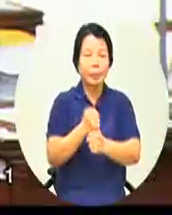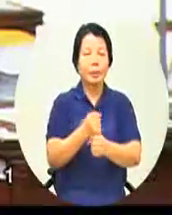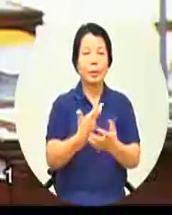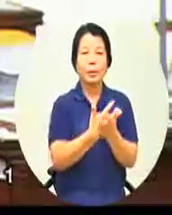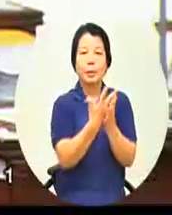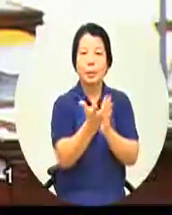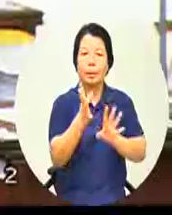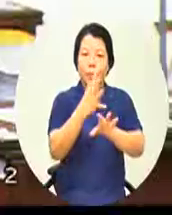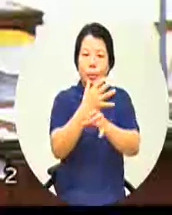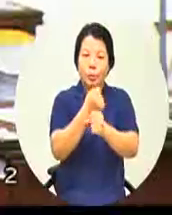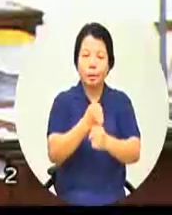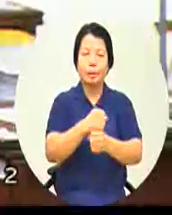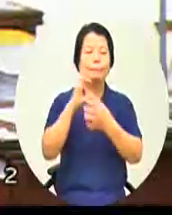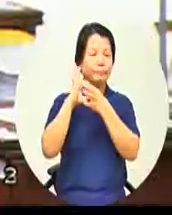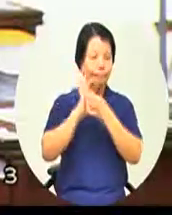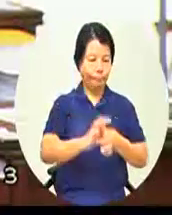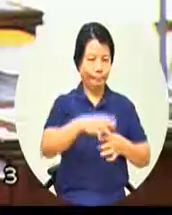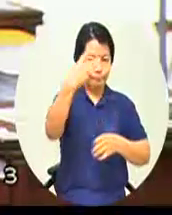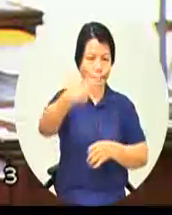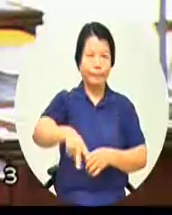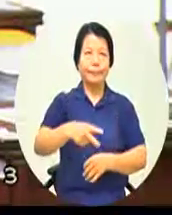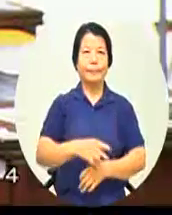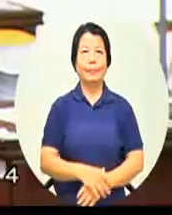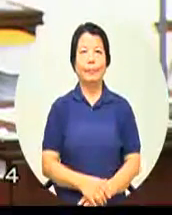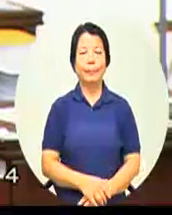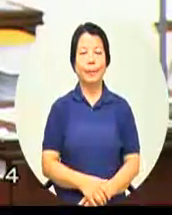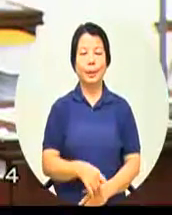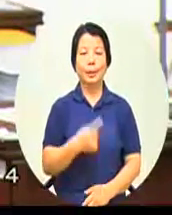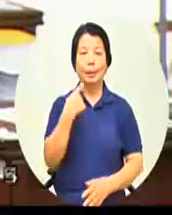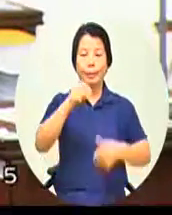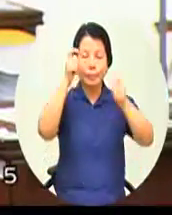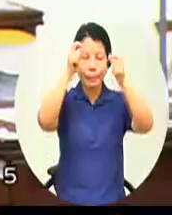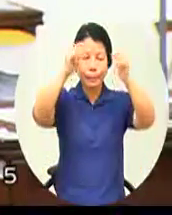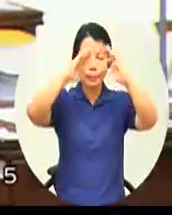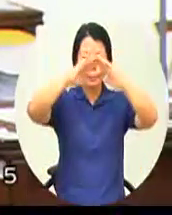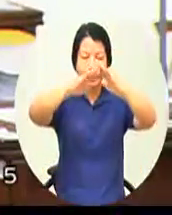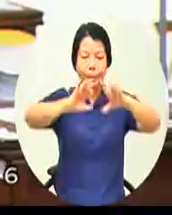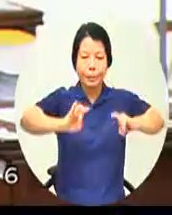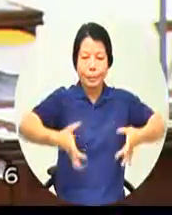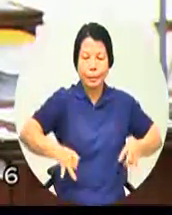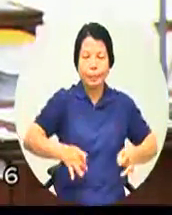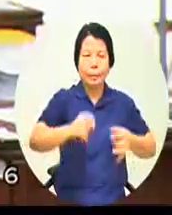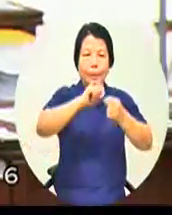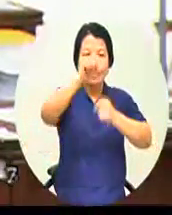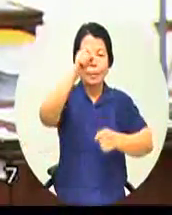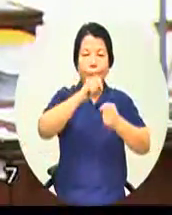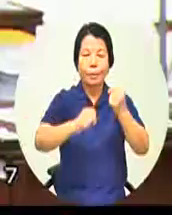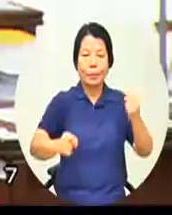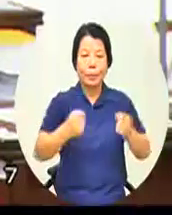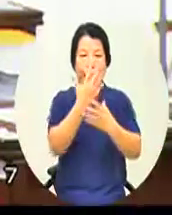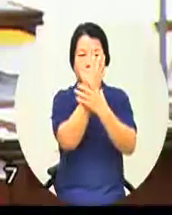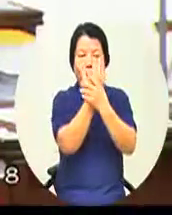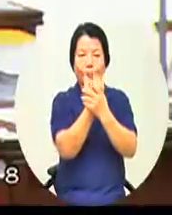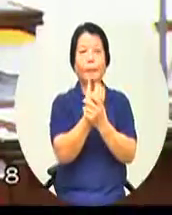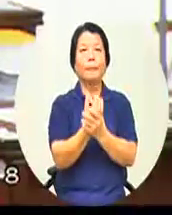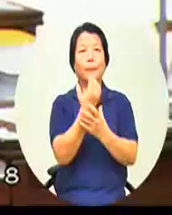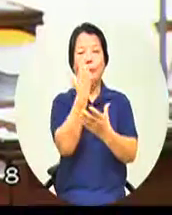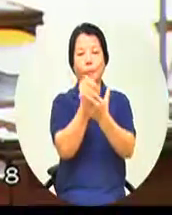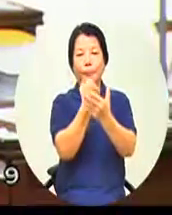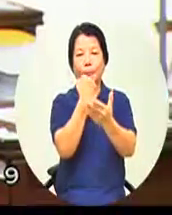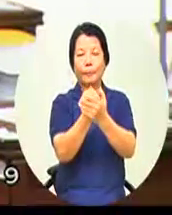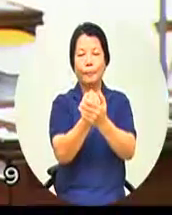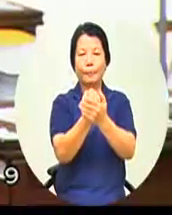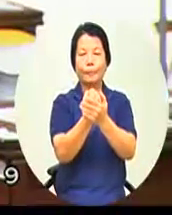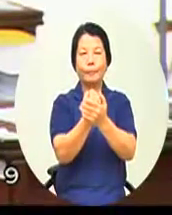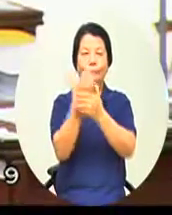搁来推广我嘞，对不对？吼，啊，这个在地精神嘞，对不对？吼，永远保存，吼，永远流传。咱讲实嘞，恁嘞迄个艺